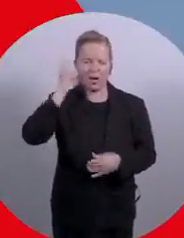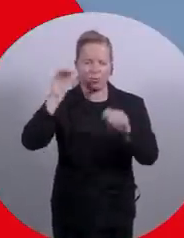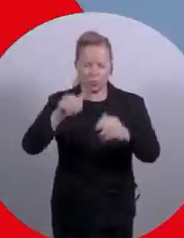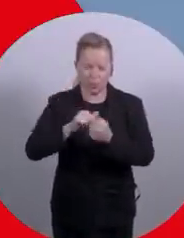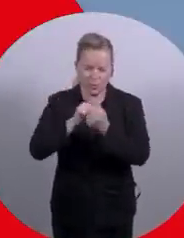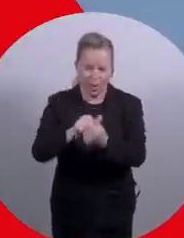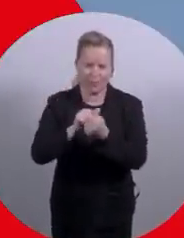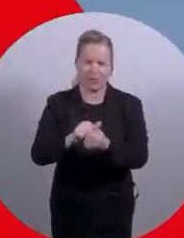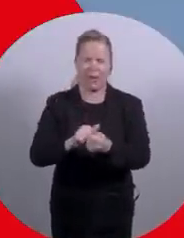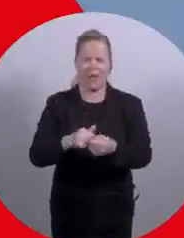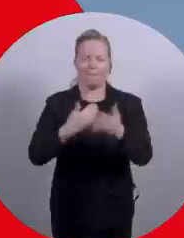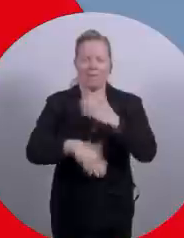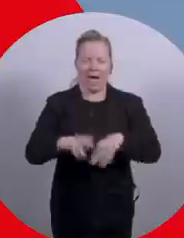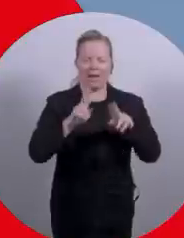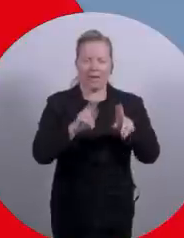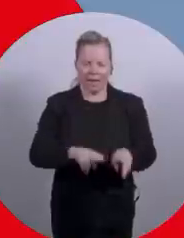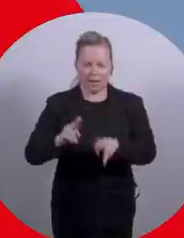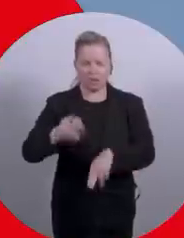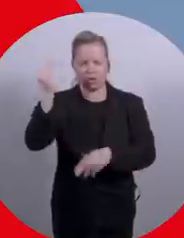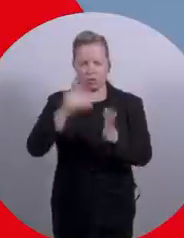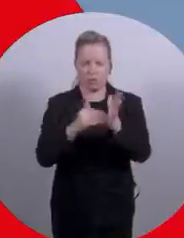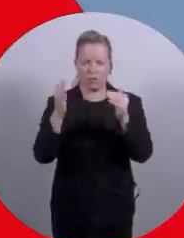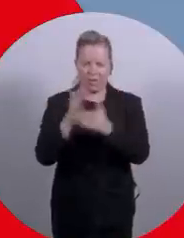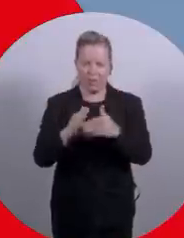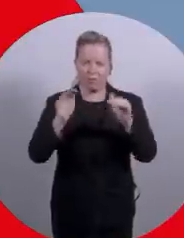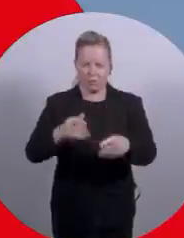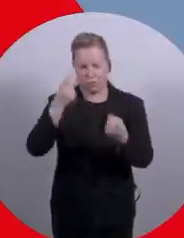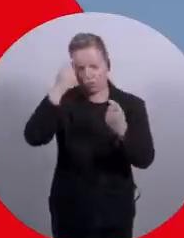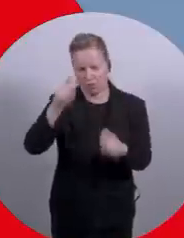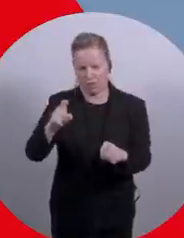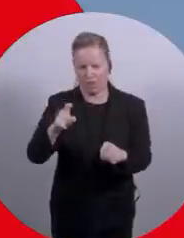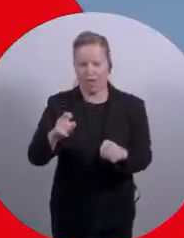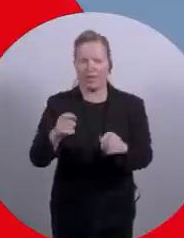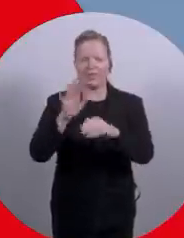Schulsystem Sorgen frei von jeglicher Diskriminierung